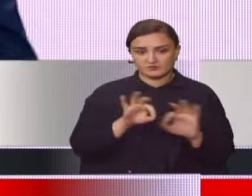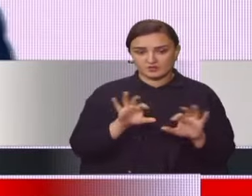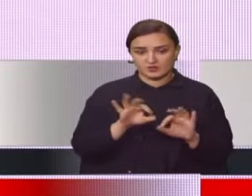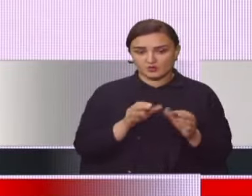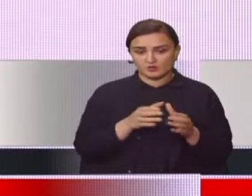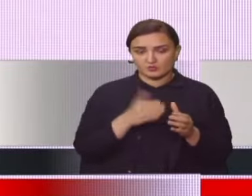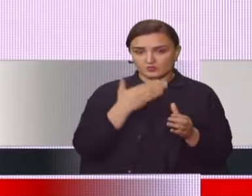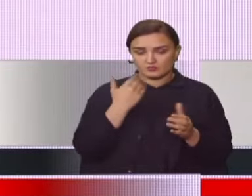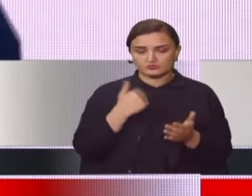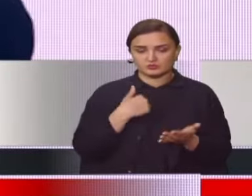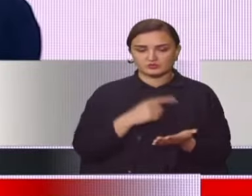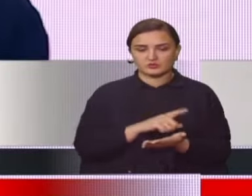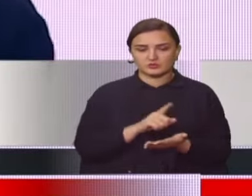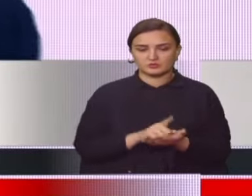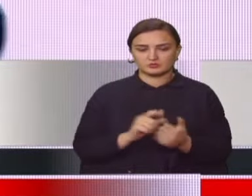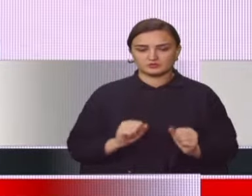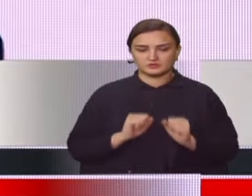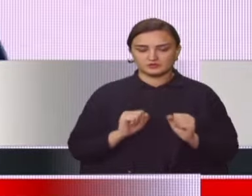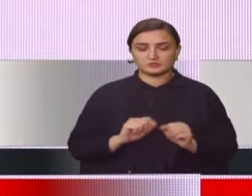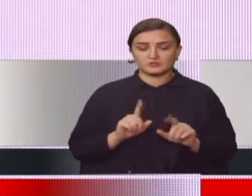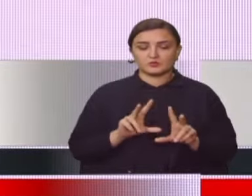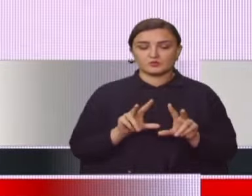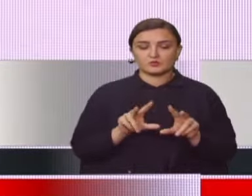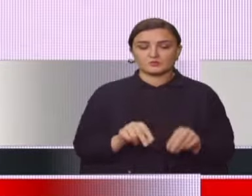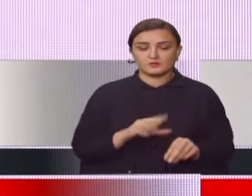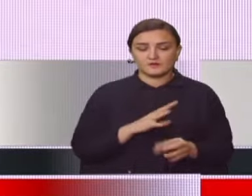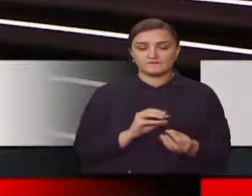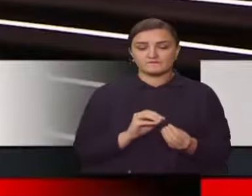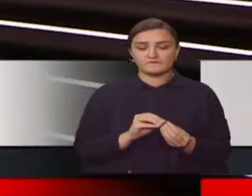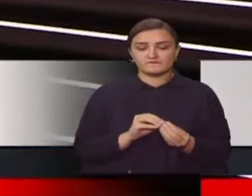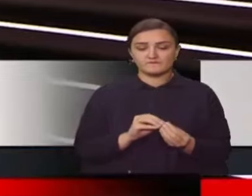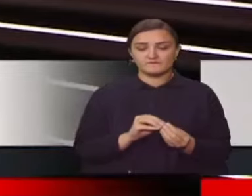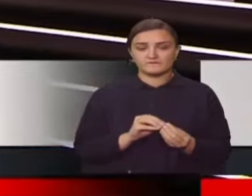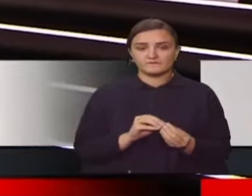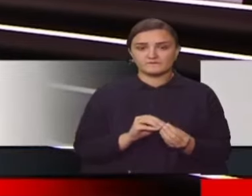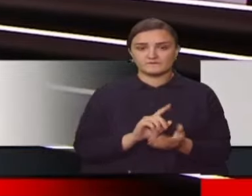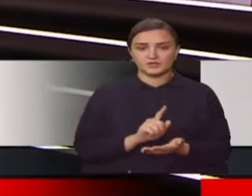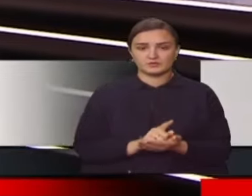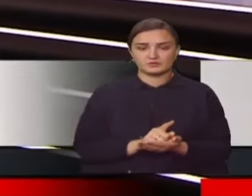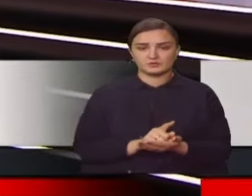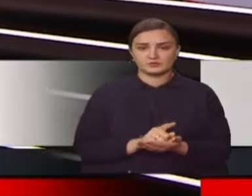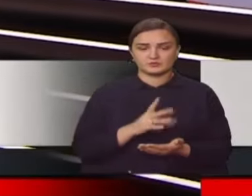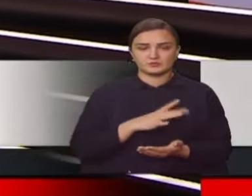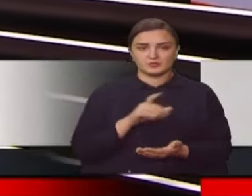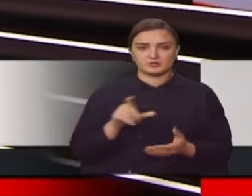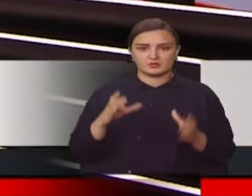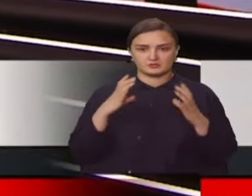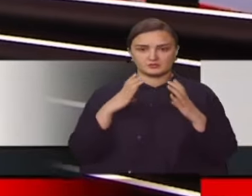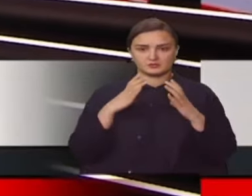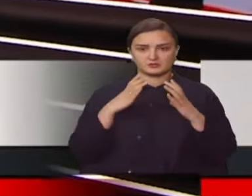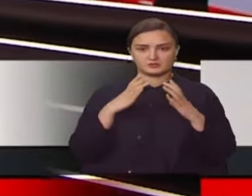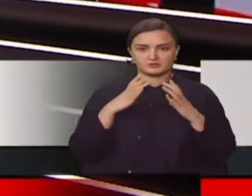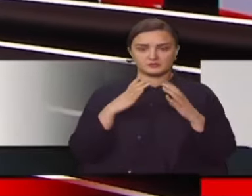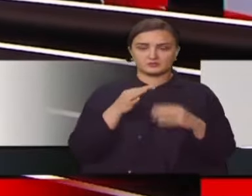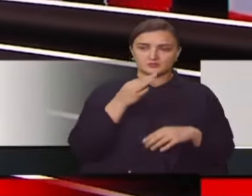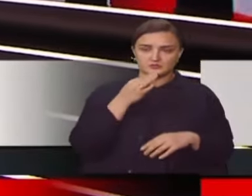მაშინ ჩვენ აუცილებლად ვესწრებით, რომ პირობა, რომელიც იქნება წარმოებული ჩვენი მხრიდან, აუცილებლად გულისხმობს ხალხის გამდიდრებას. მიუხედავად იმისა,